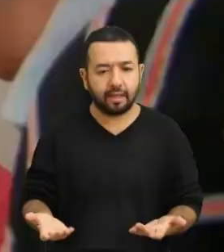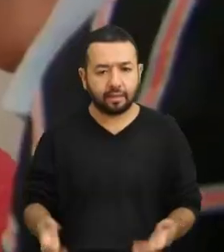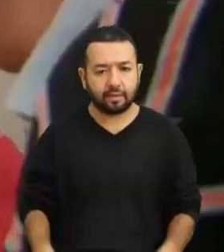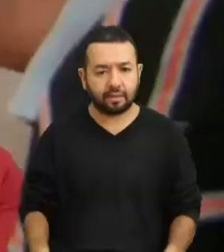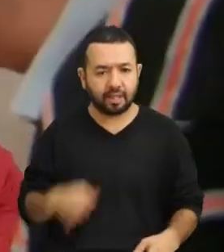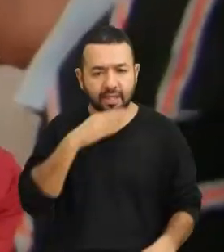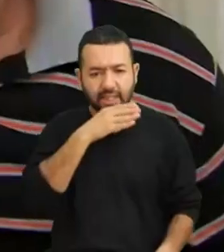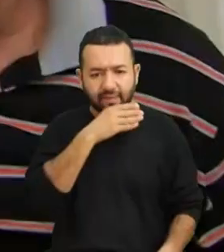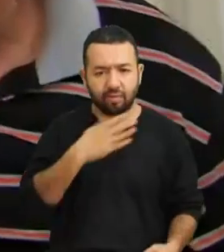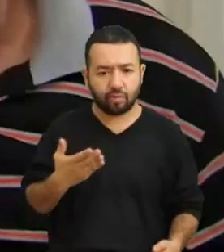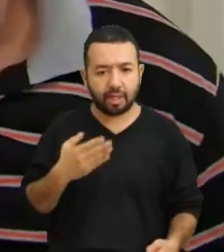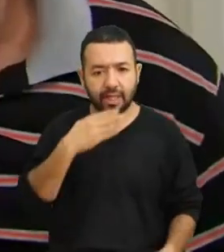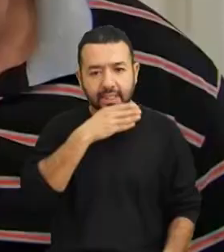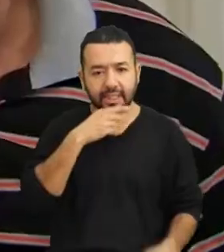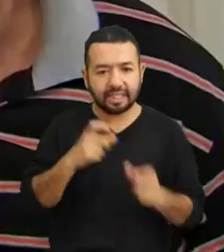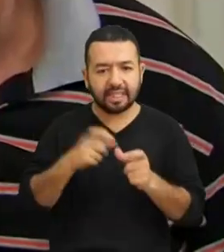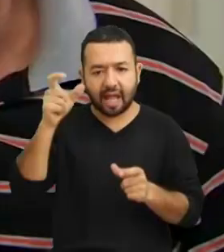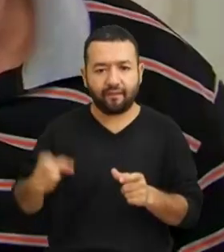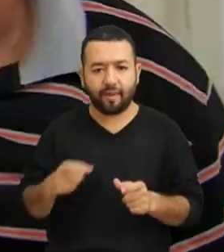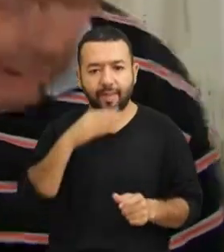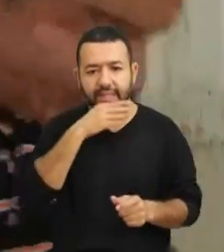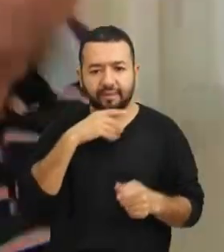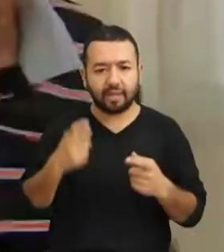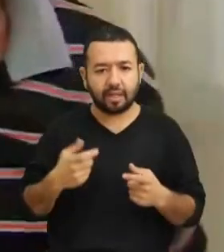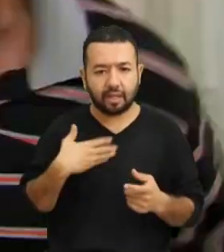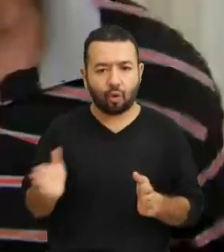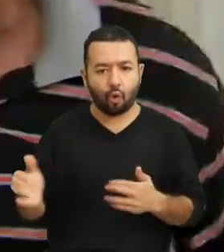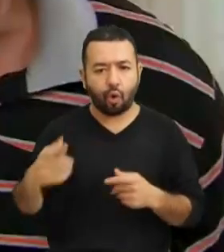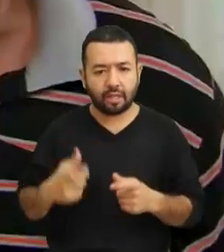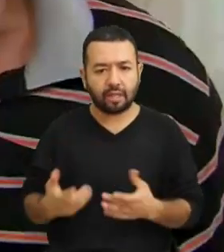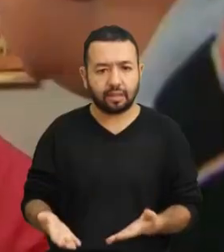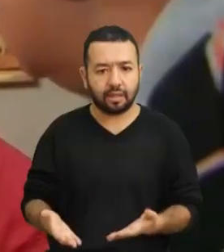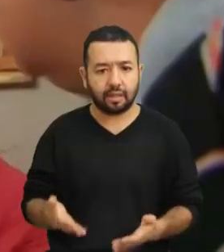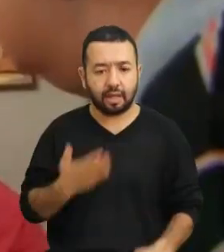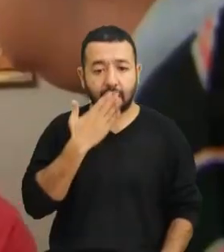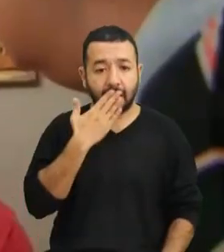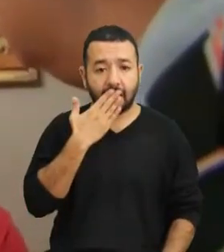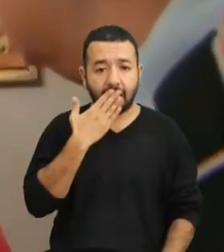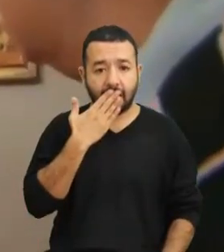nerede? Ne zarfı la? Ya Zarp Bey'in zarfları diyorum. Nerede, burada bir koli vardı, nerede koli?